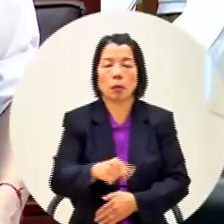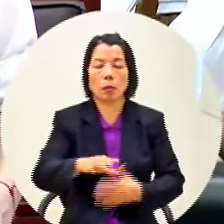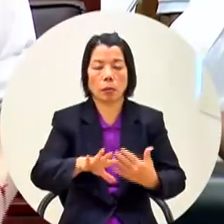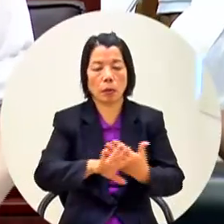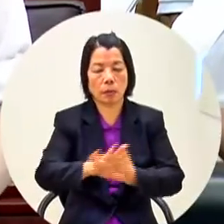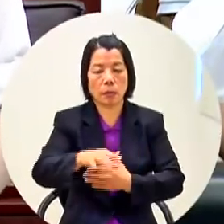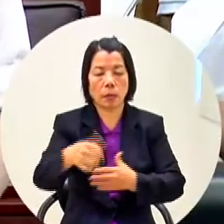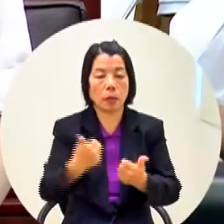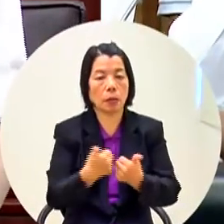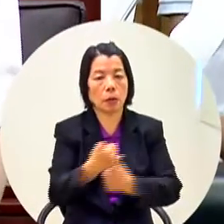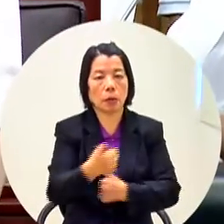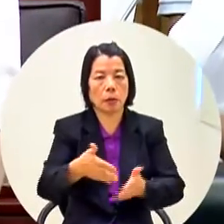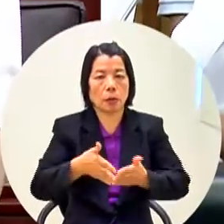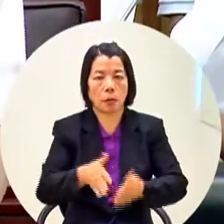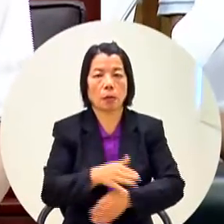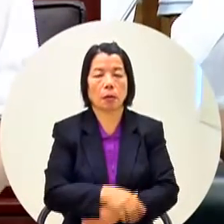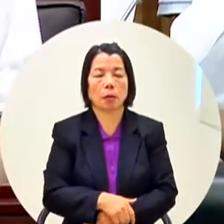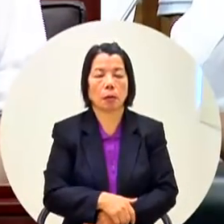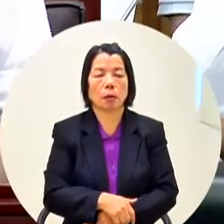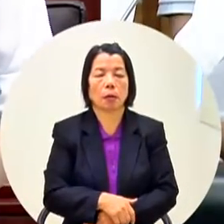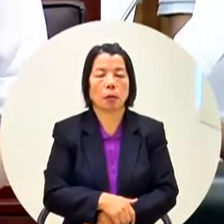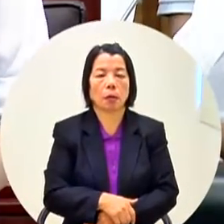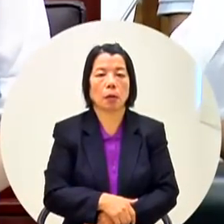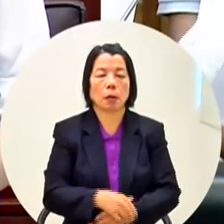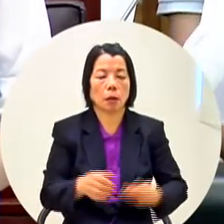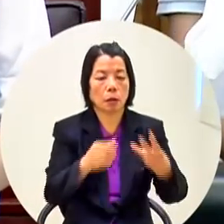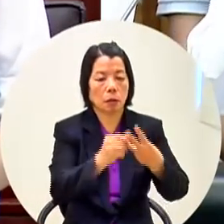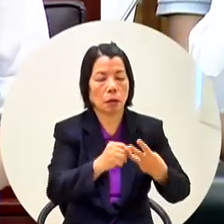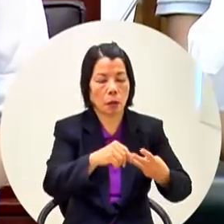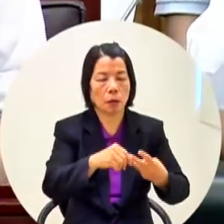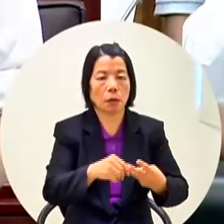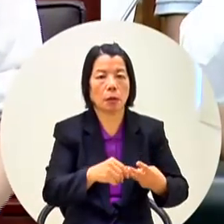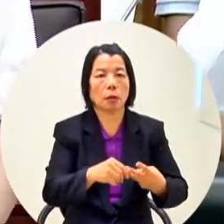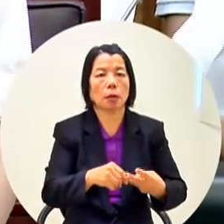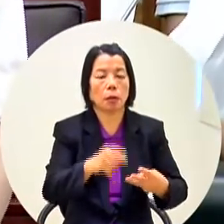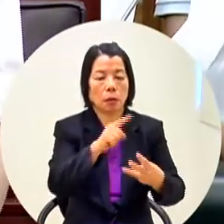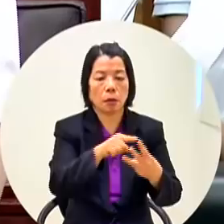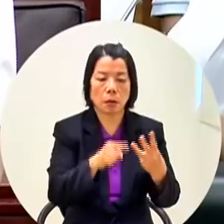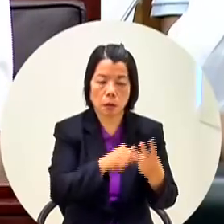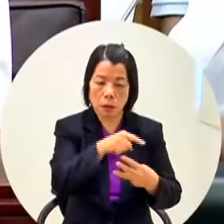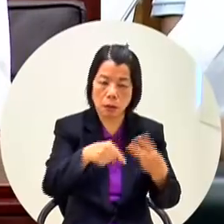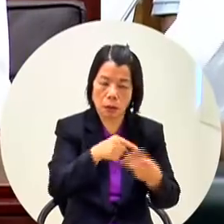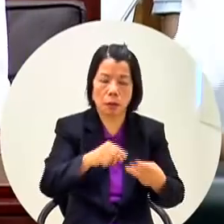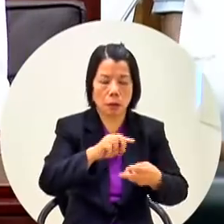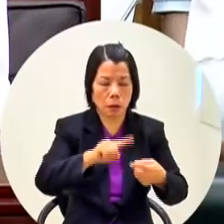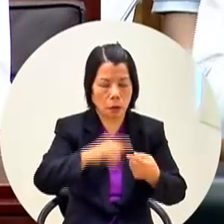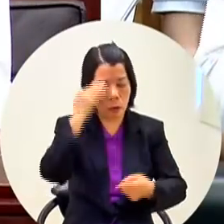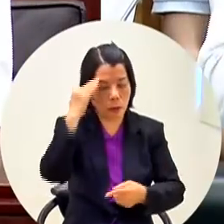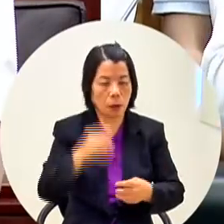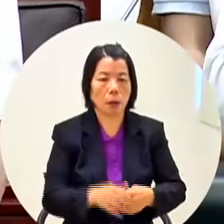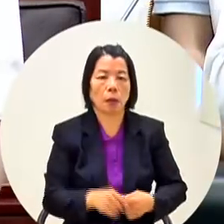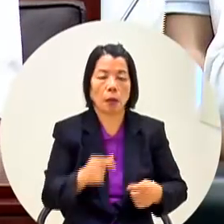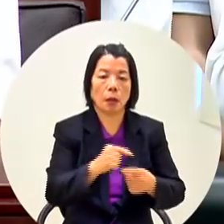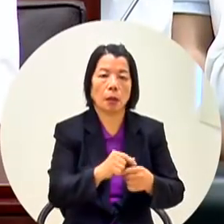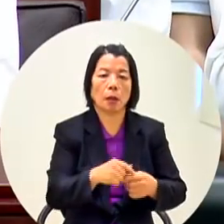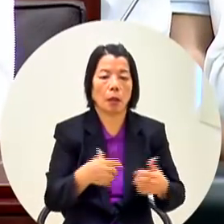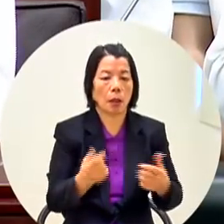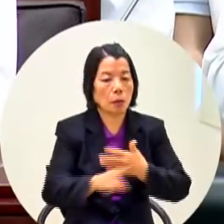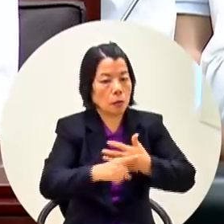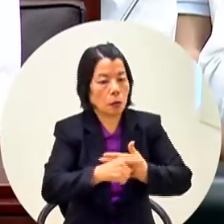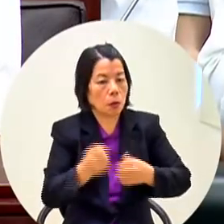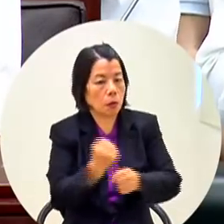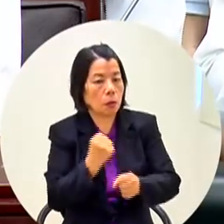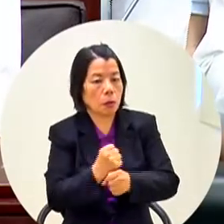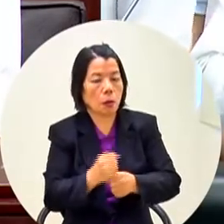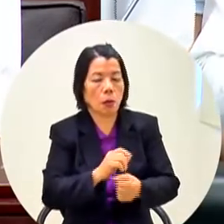员呢。 谢谢。 是毋是伊咧三个道歉？你是毋是当先先给市民呐、啊？制造恐慌、二倍金乱用，吼、哦，啊，阁你无